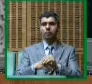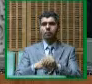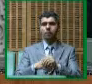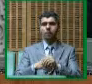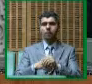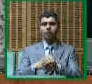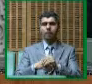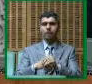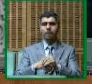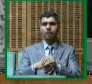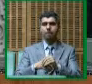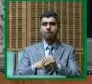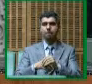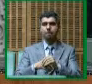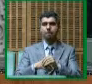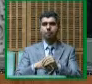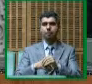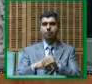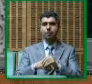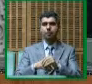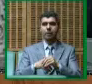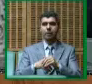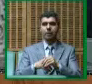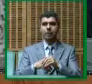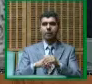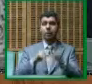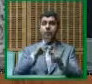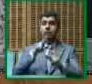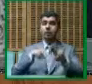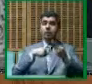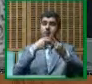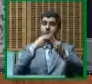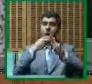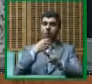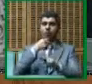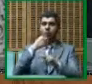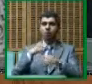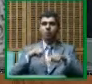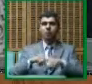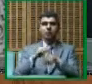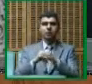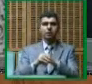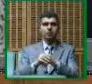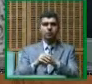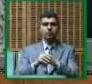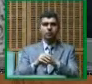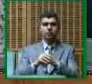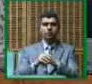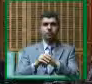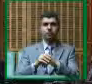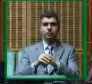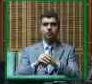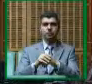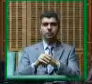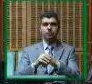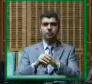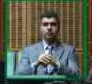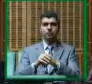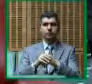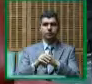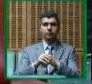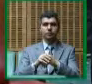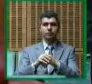شكرا للسيد عداب الصغري، الكلمة لكم السيد الوزير في إطار الجواب عن السؤال. تفضل.